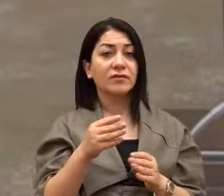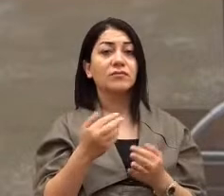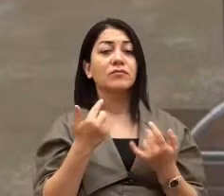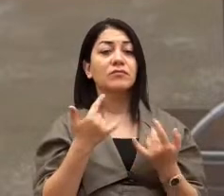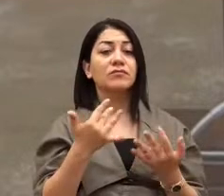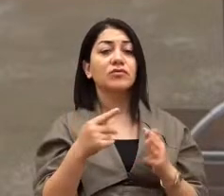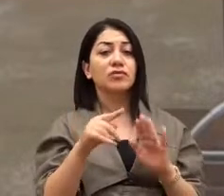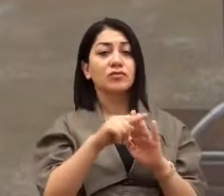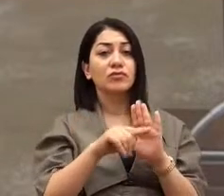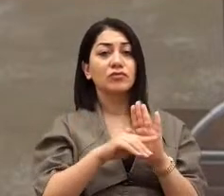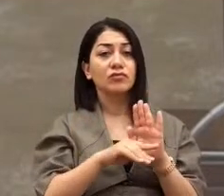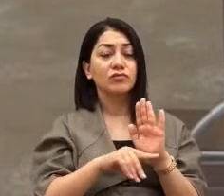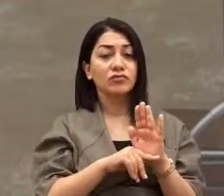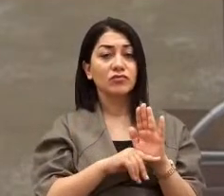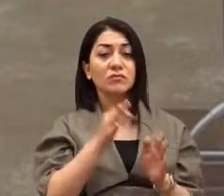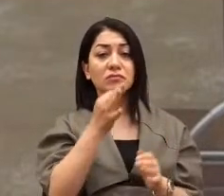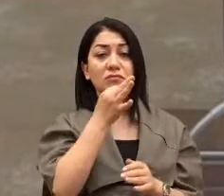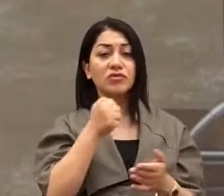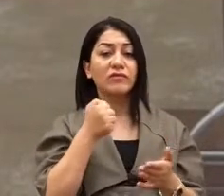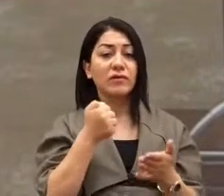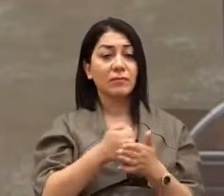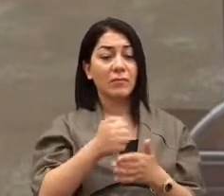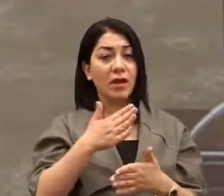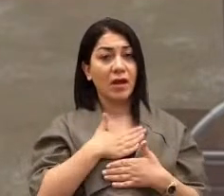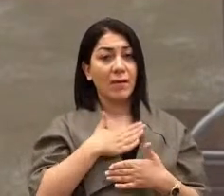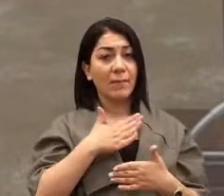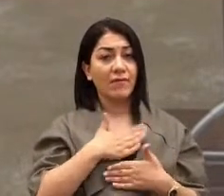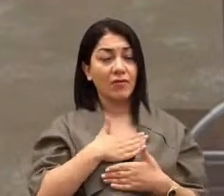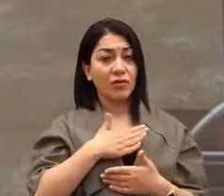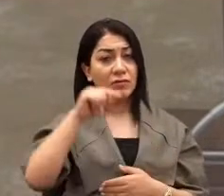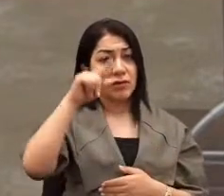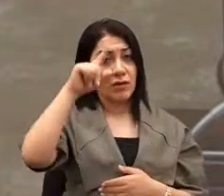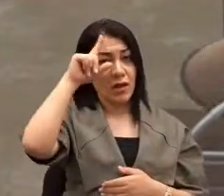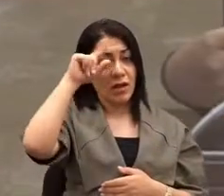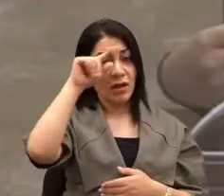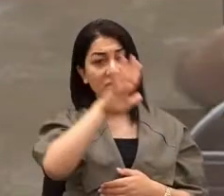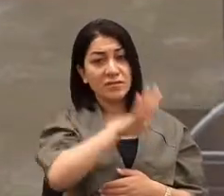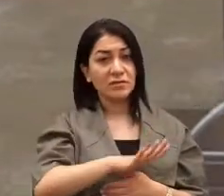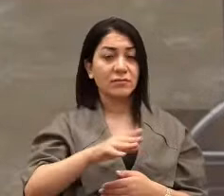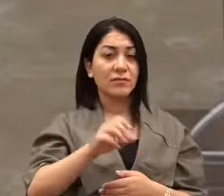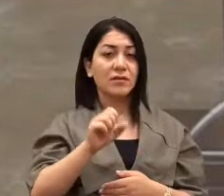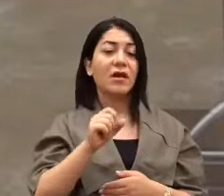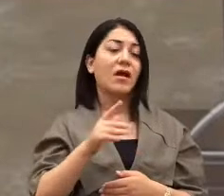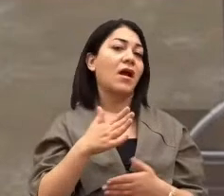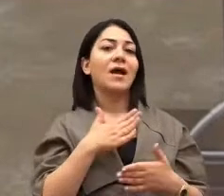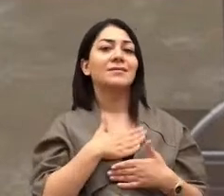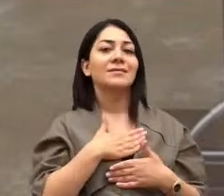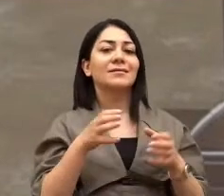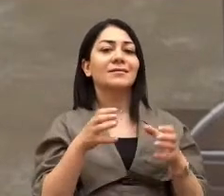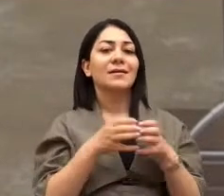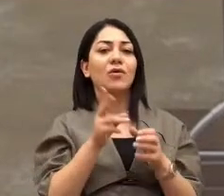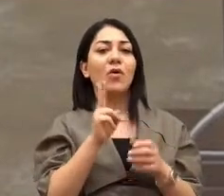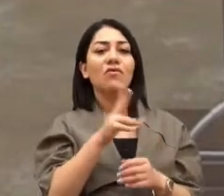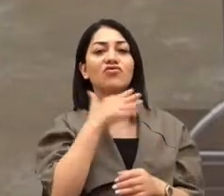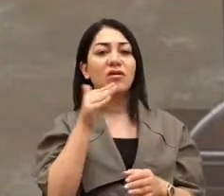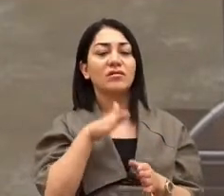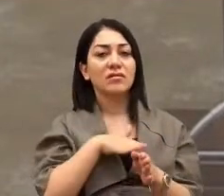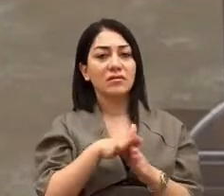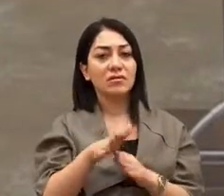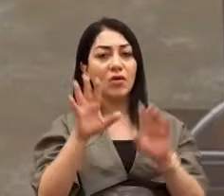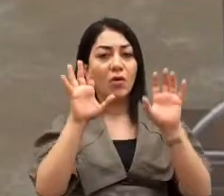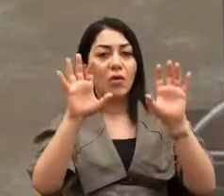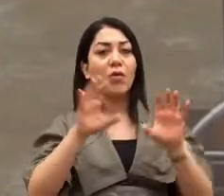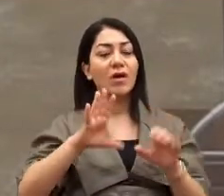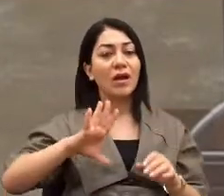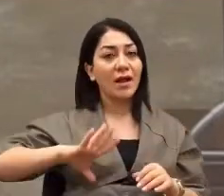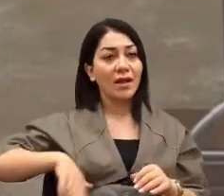մինչ օրս կամավորական աշխատանքը Հայաստանում հասարակական որ կազմի կողմից է իրականացվել, և օրենքի ընդունումից հետո